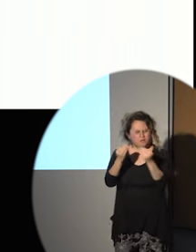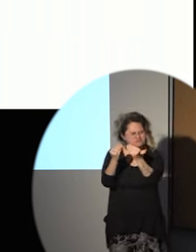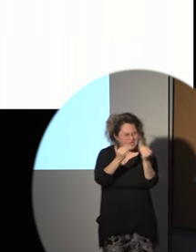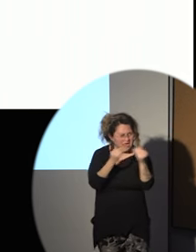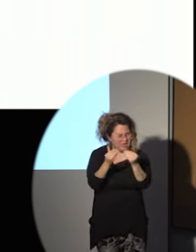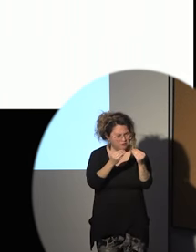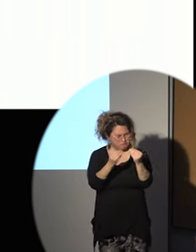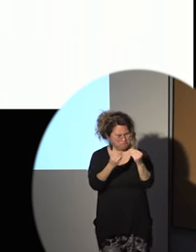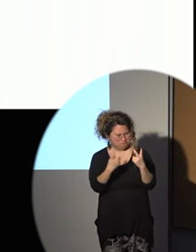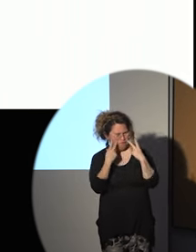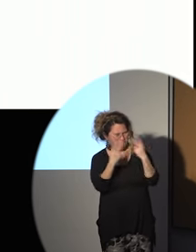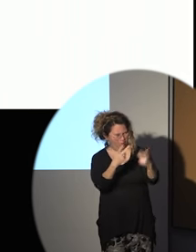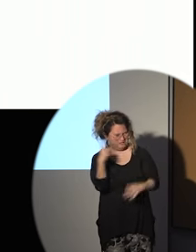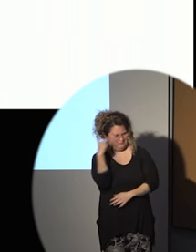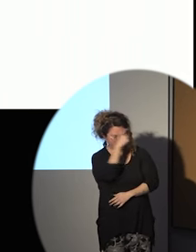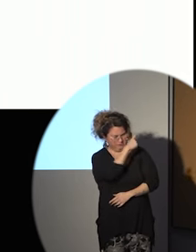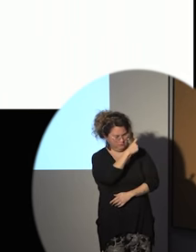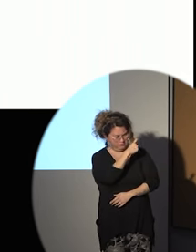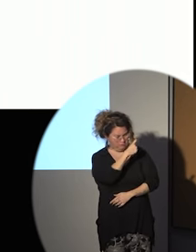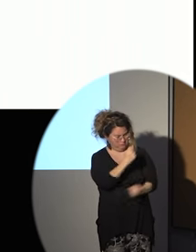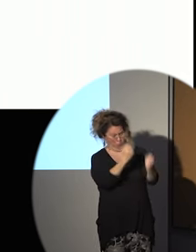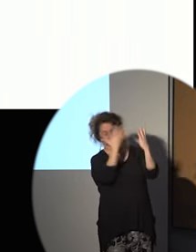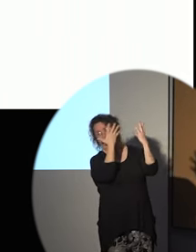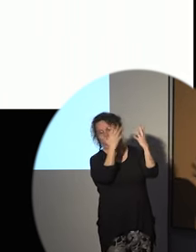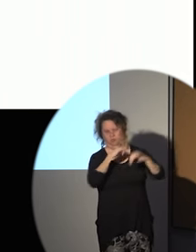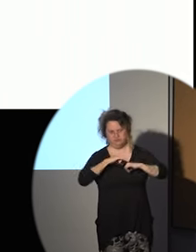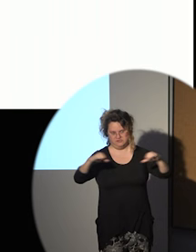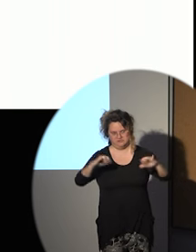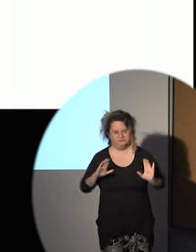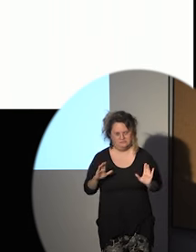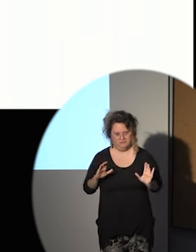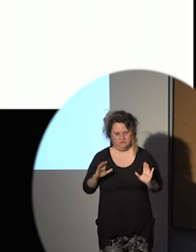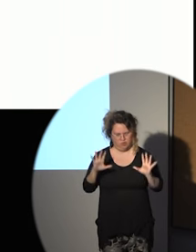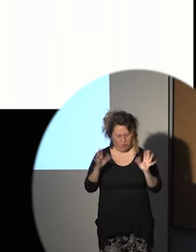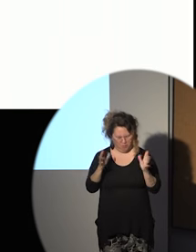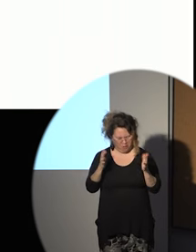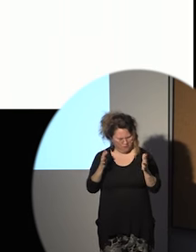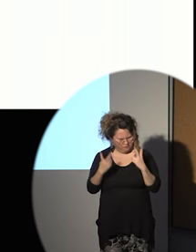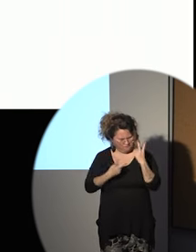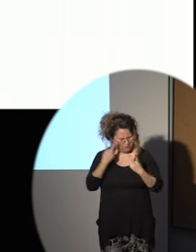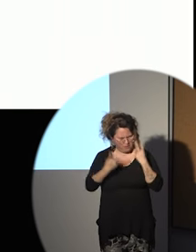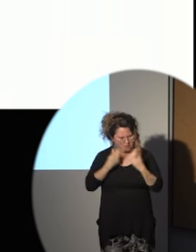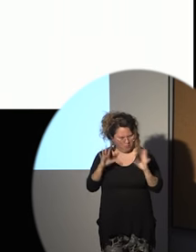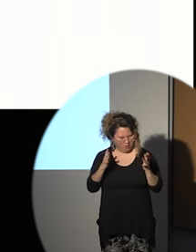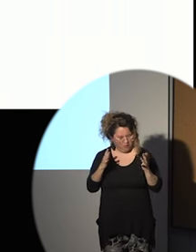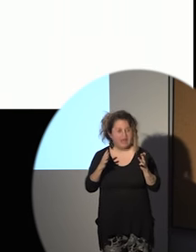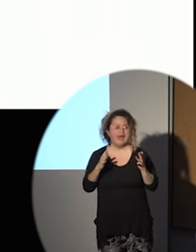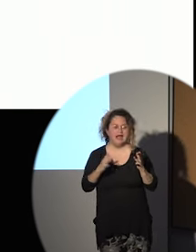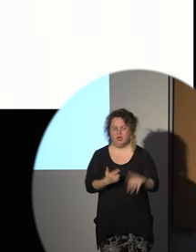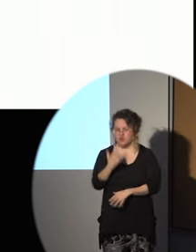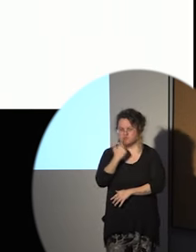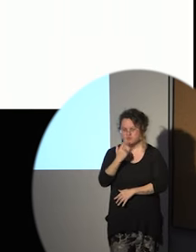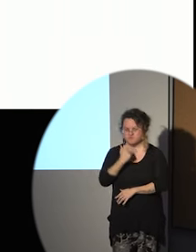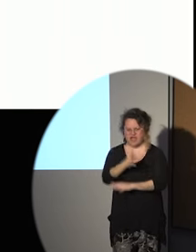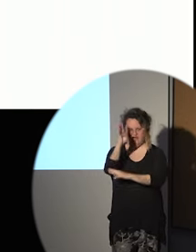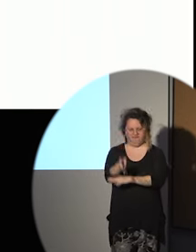on a du mal à voir ce qu'il y a de l'autre côté de la galaxie, par exemple. Et la seule façon de le faire, c'est grâce à l'infrarouge.